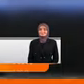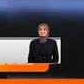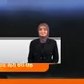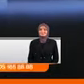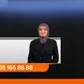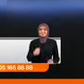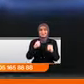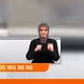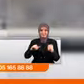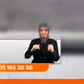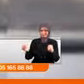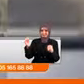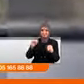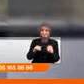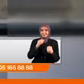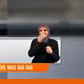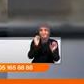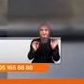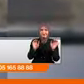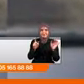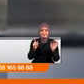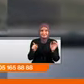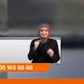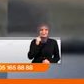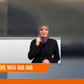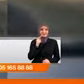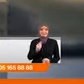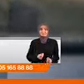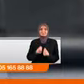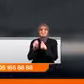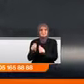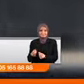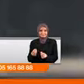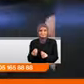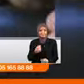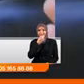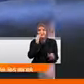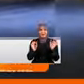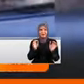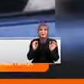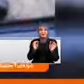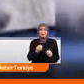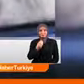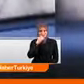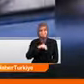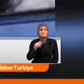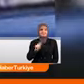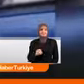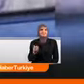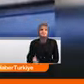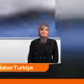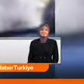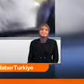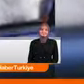aracın etrafını saran Boz ayılara şeker ikram etti Ayılar ikram edilen şekerleri afiyetle yedi